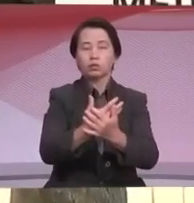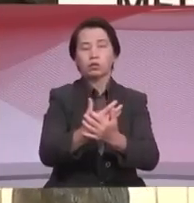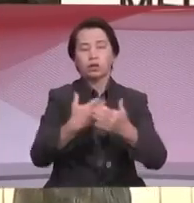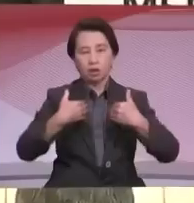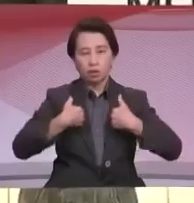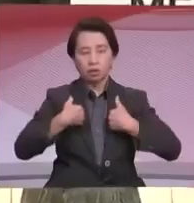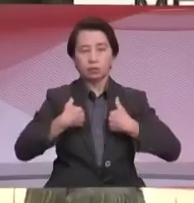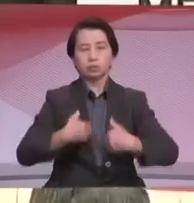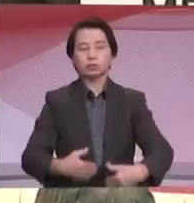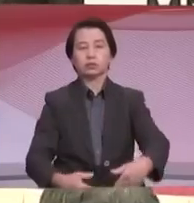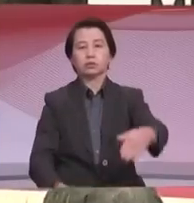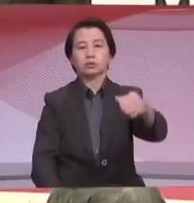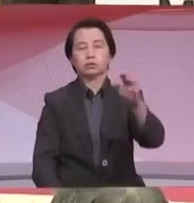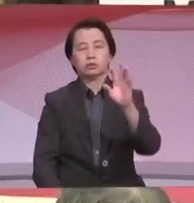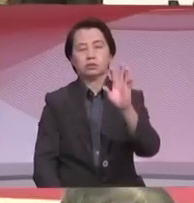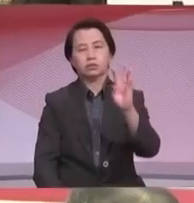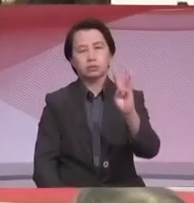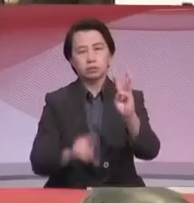COVID-19 adalah sebanyak